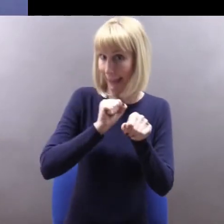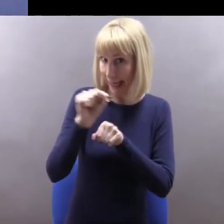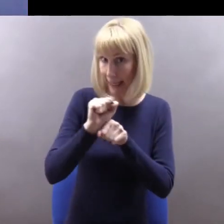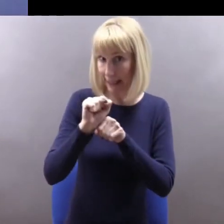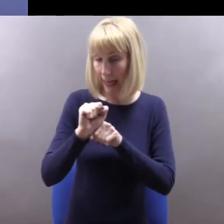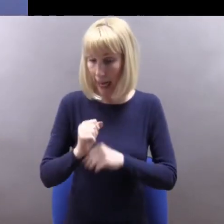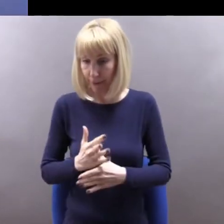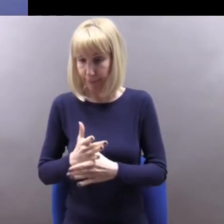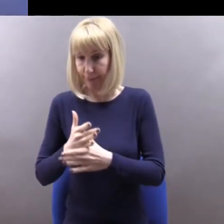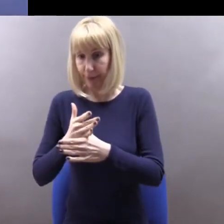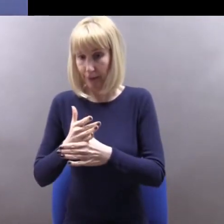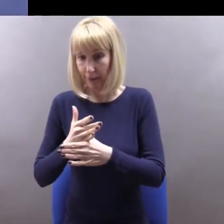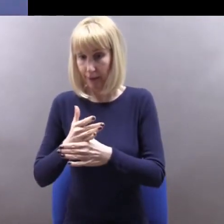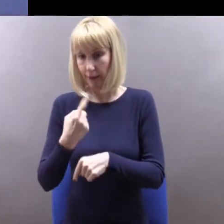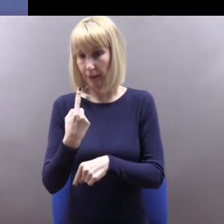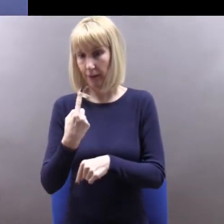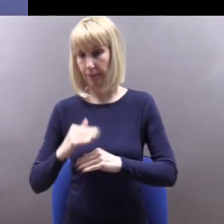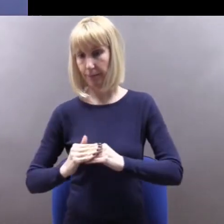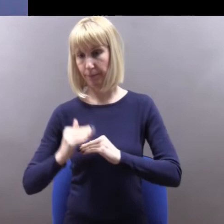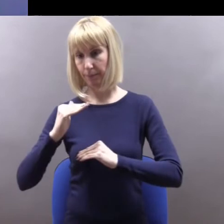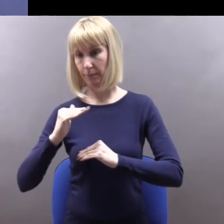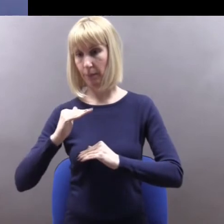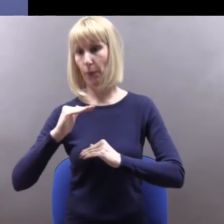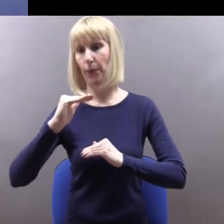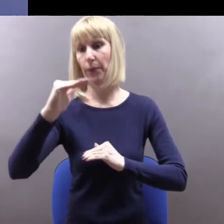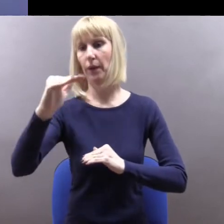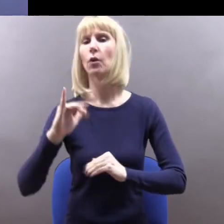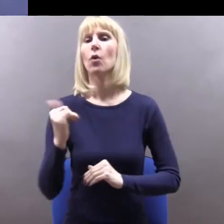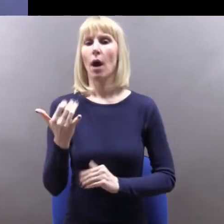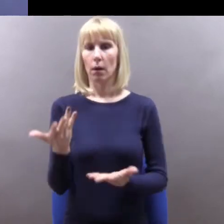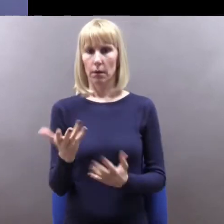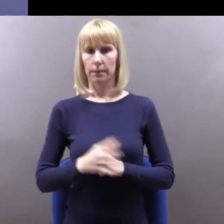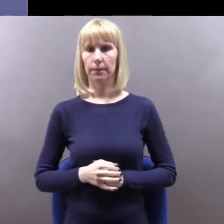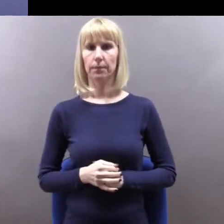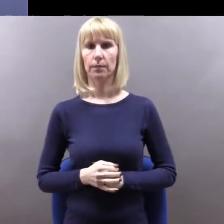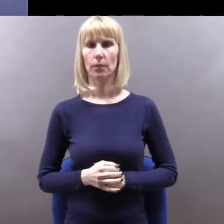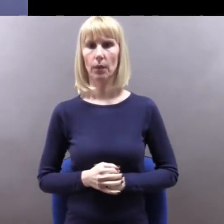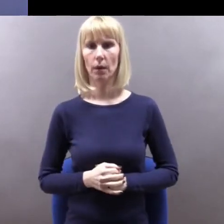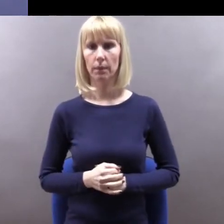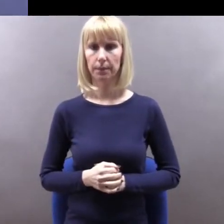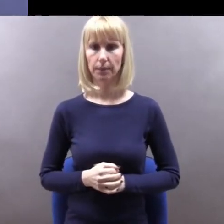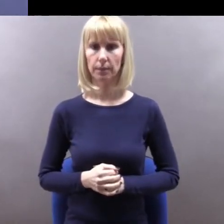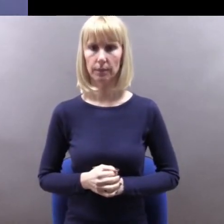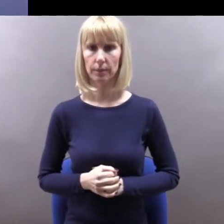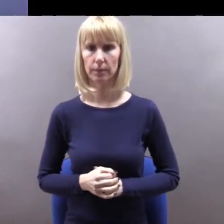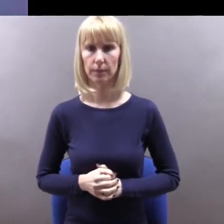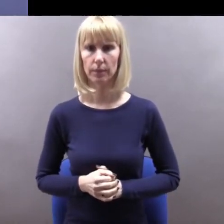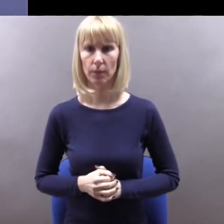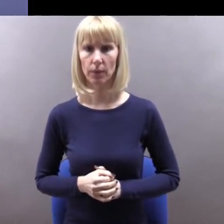No dokładnie. No i już jest problem, żeby gdziekolwiek się dostać, tak? Ale no staram.